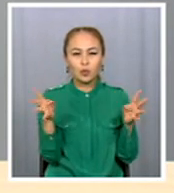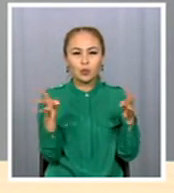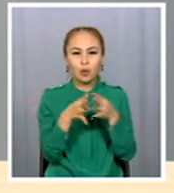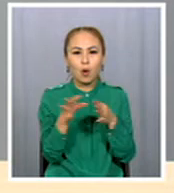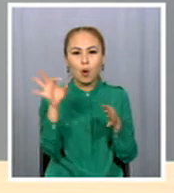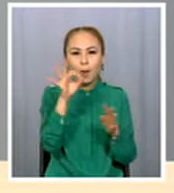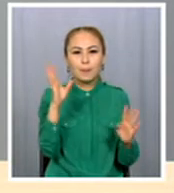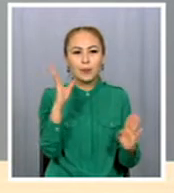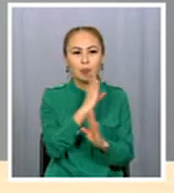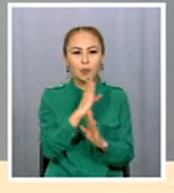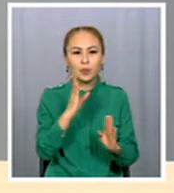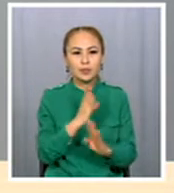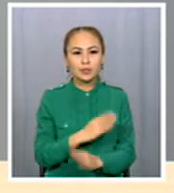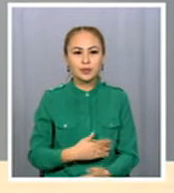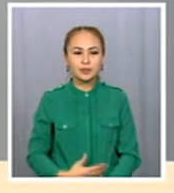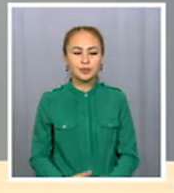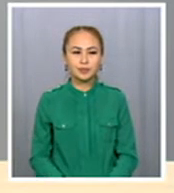погоде.